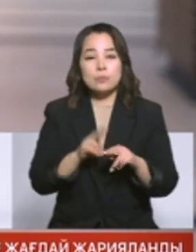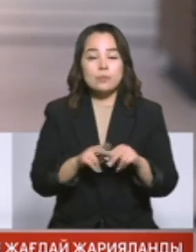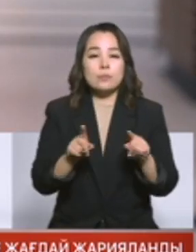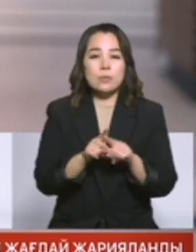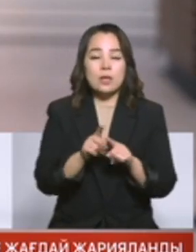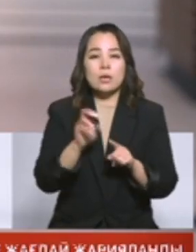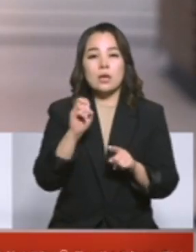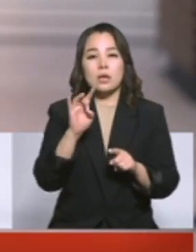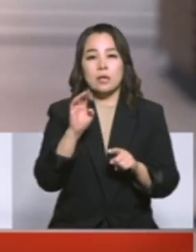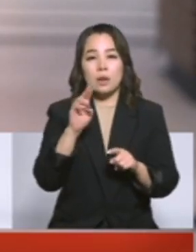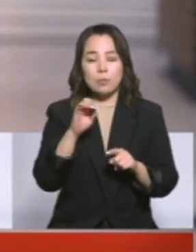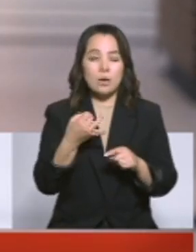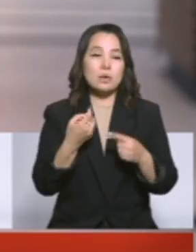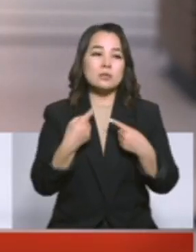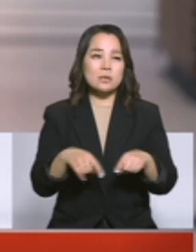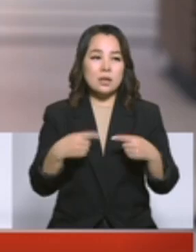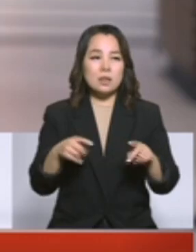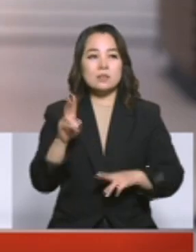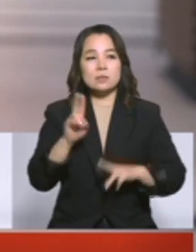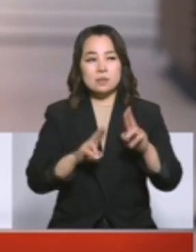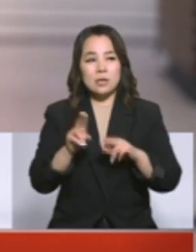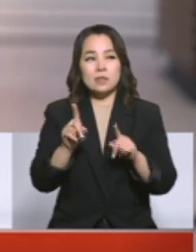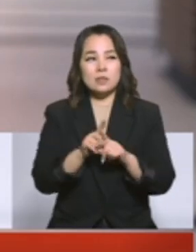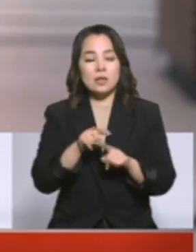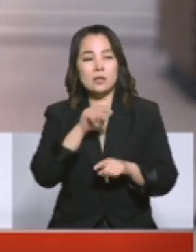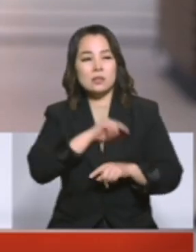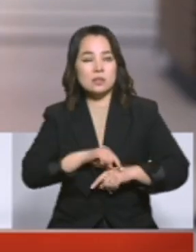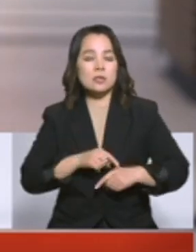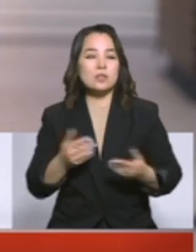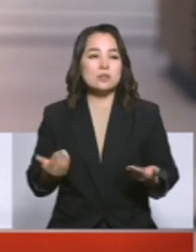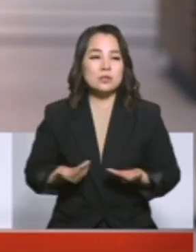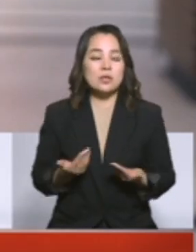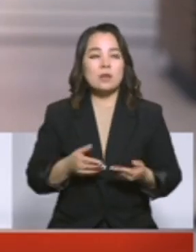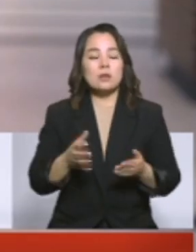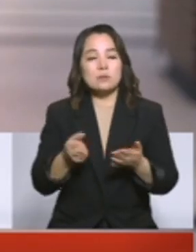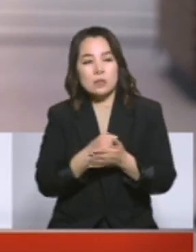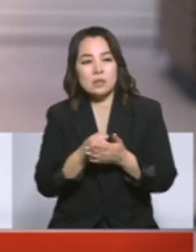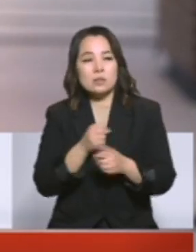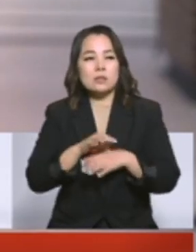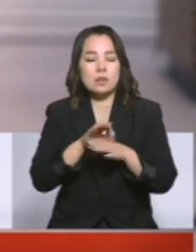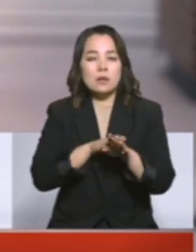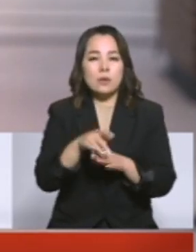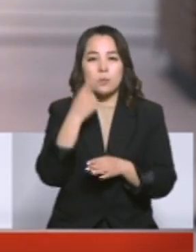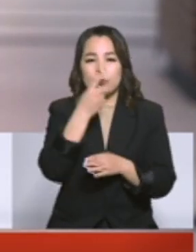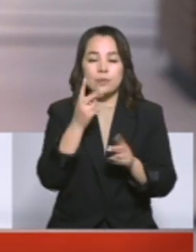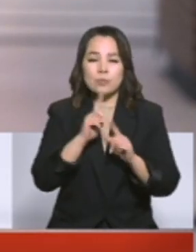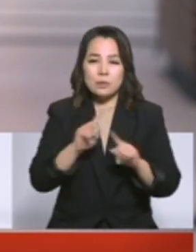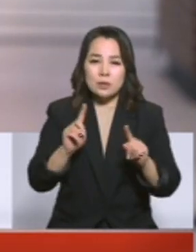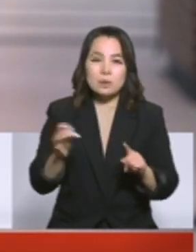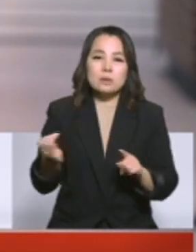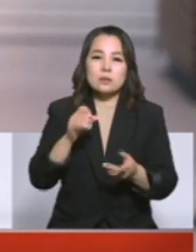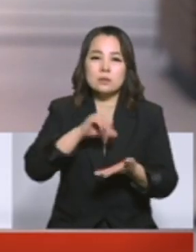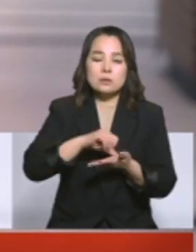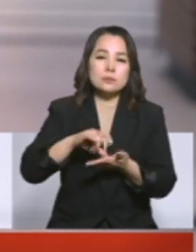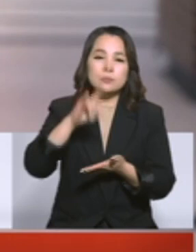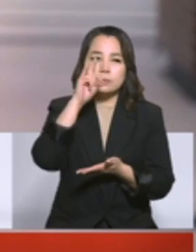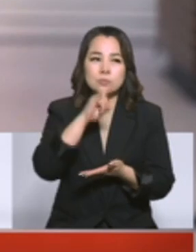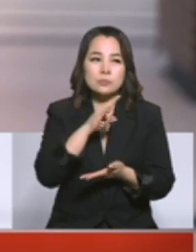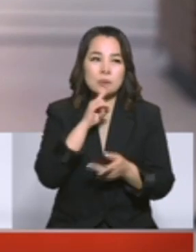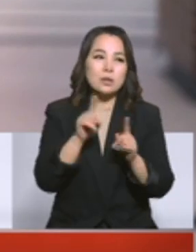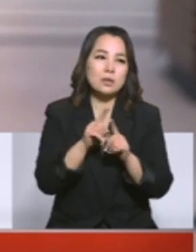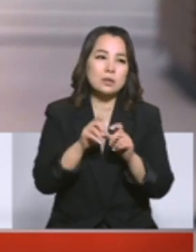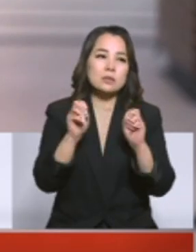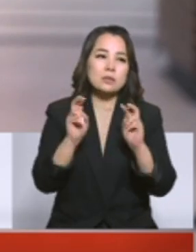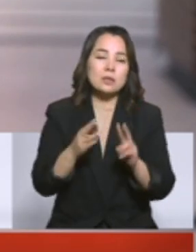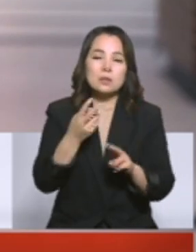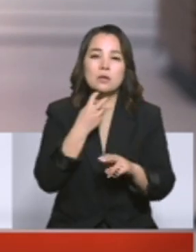жерде Еркебай түрлі айла тәсілдерімен өз қырларын көрсетті. Және осында Қазақстанда жас өспірімдерге